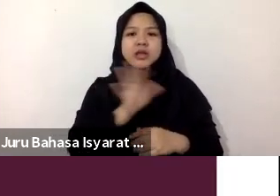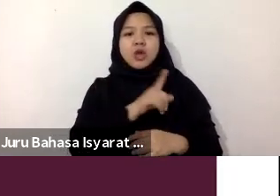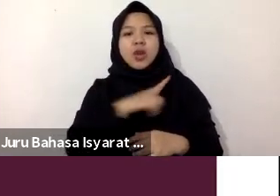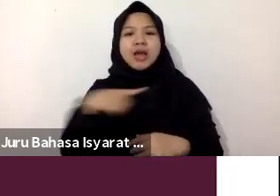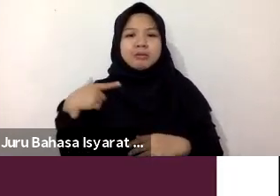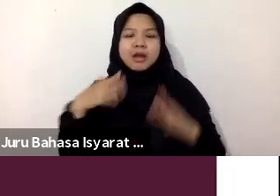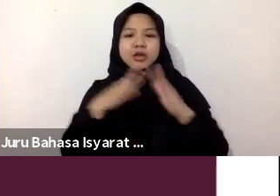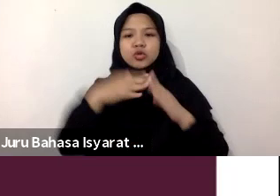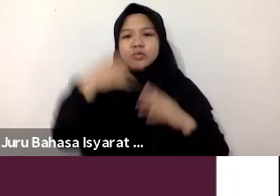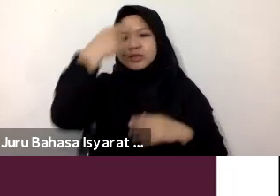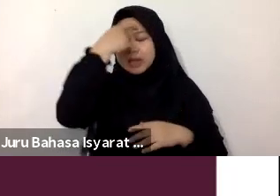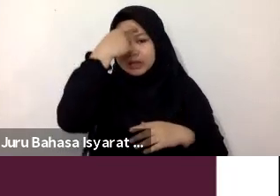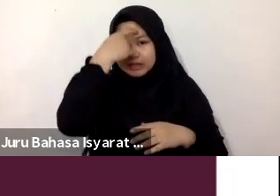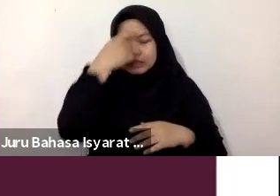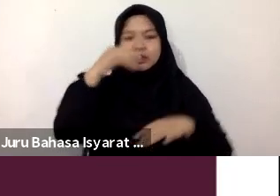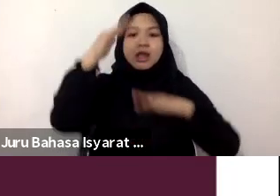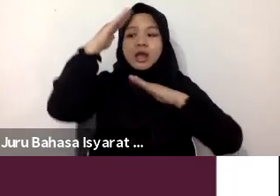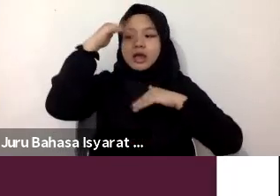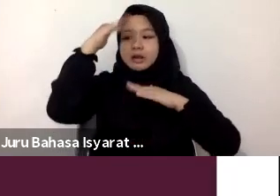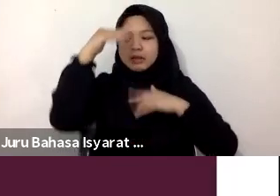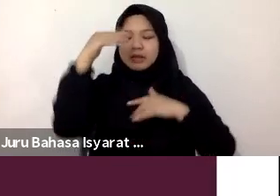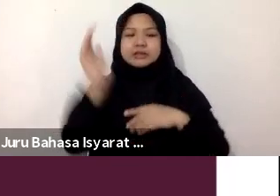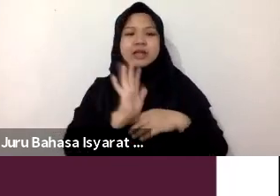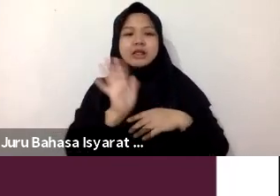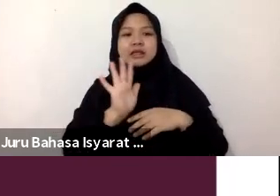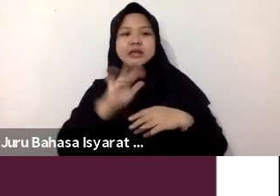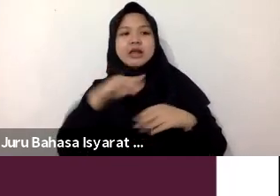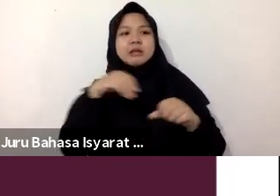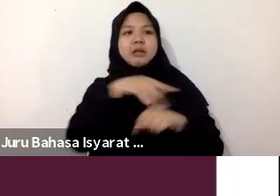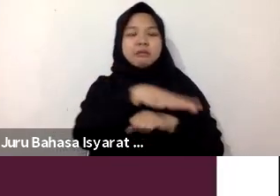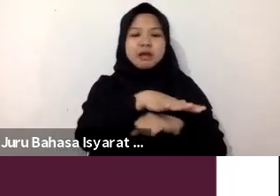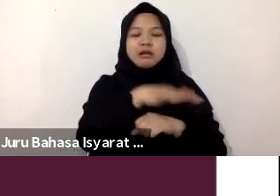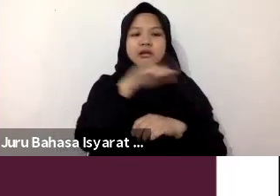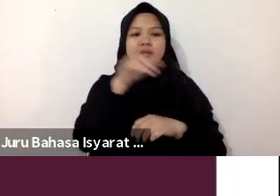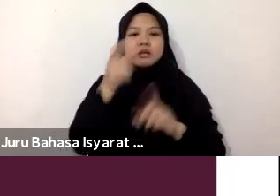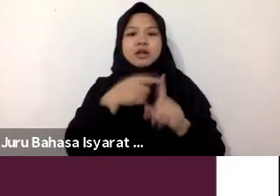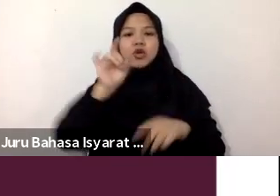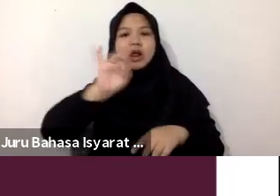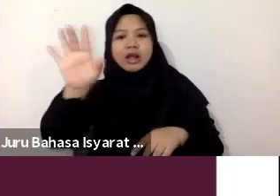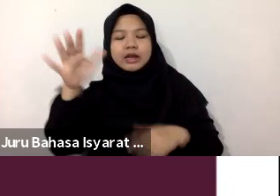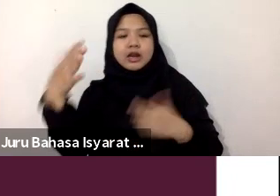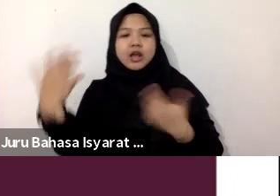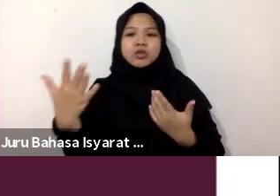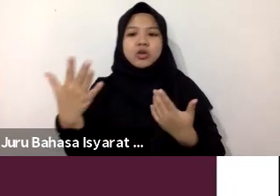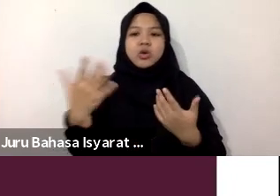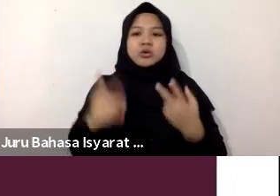rumah sakit dengan harapan tidak terpapar dari orang lain atau tidak. Kedua, si